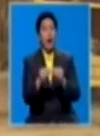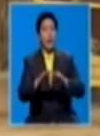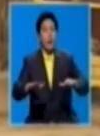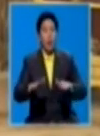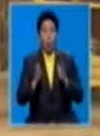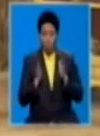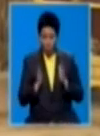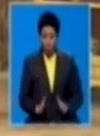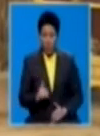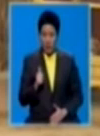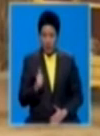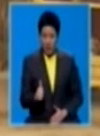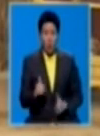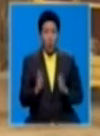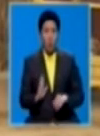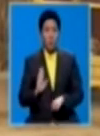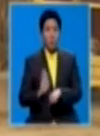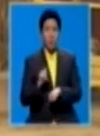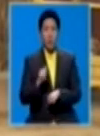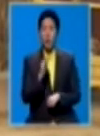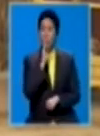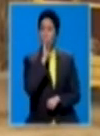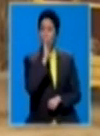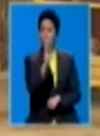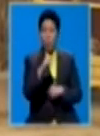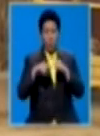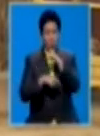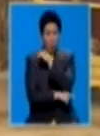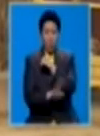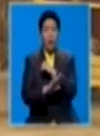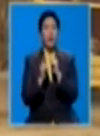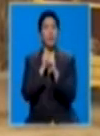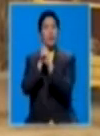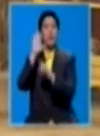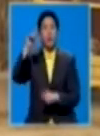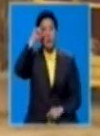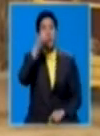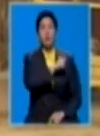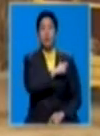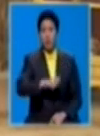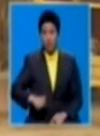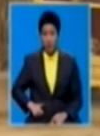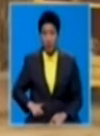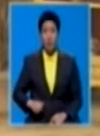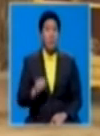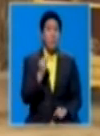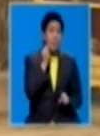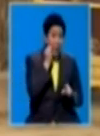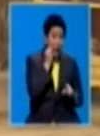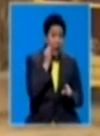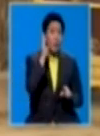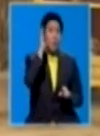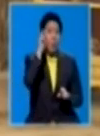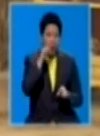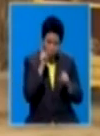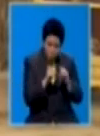ทั้งคนดีและคนเก่งรวมความไปถึงเรื่องซื่อสัตย์ด้วยนะครับตามแนวทางพระราชดำริของพระบาทสมเด็จพระเจ้าอยู่หัวที่บ้านพ่อแม่ก็ต้องช่วยกันอบ